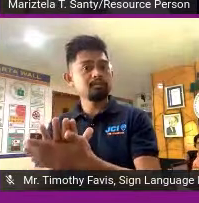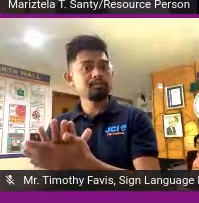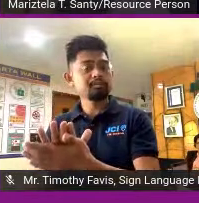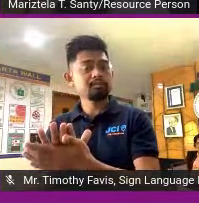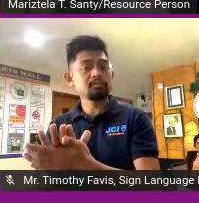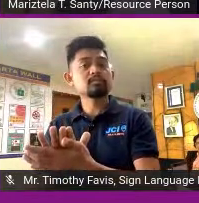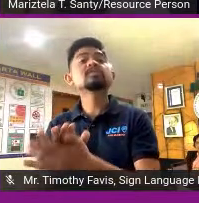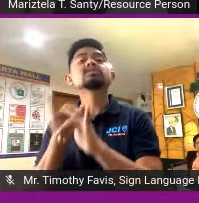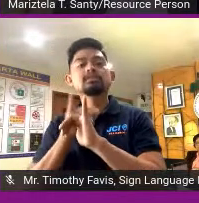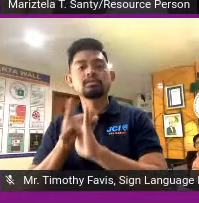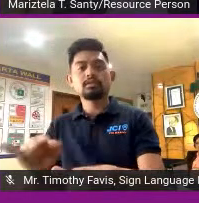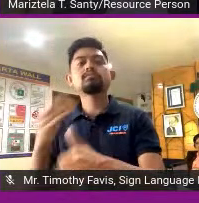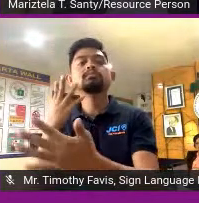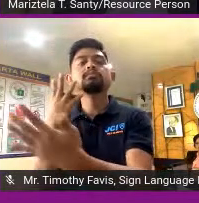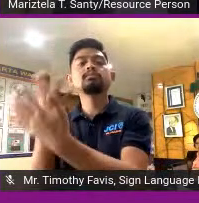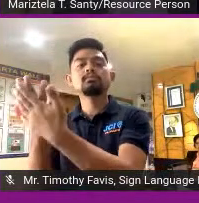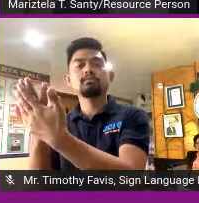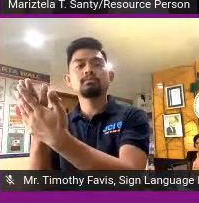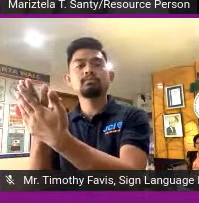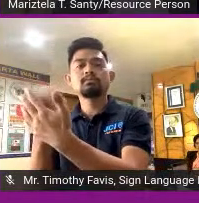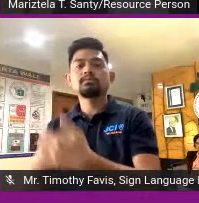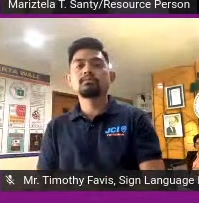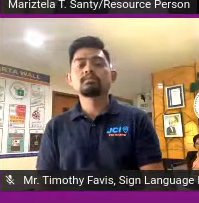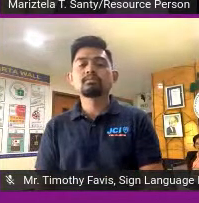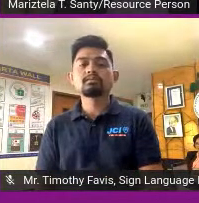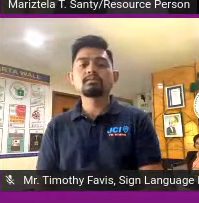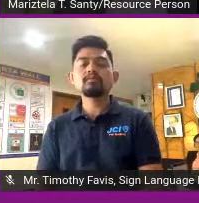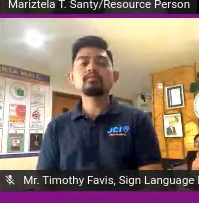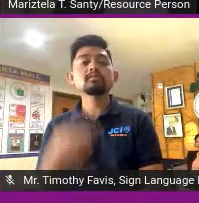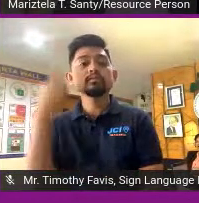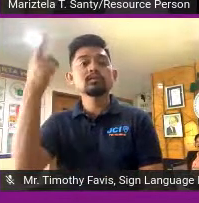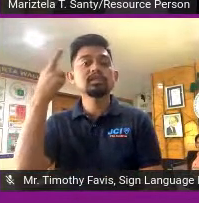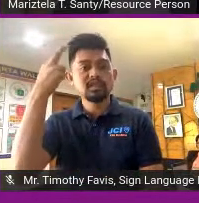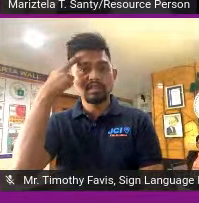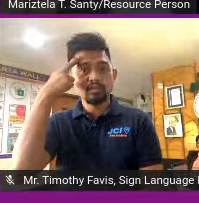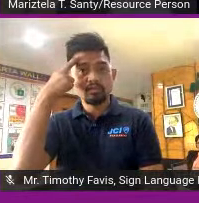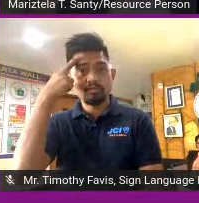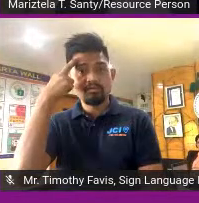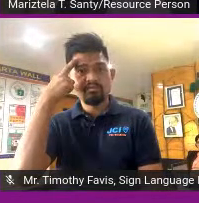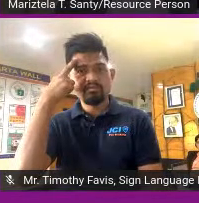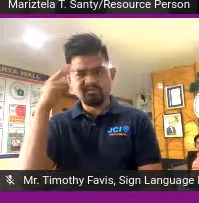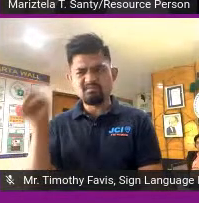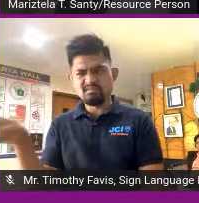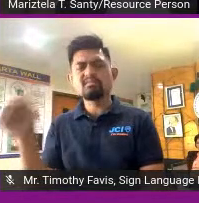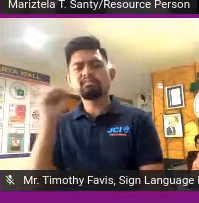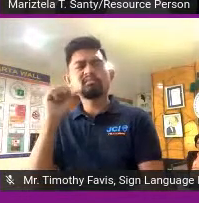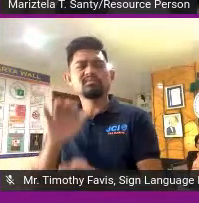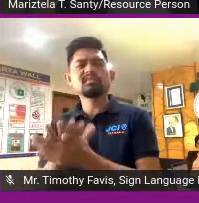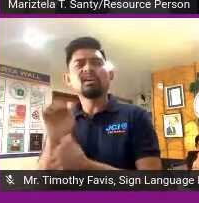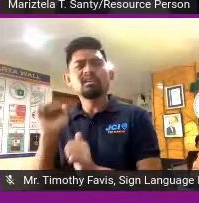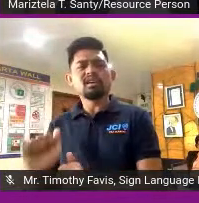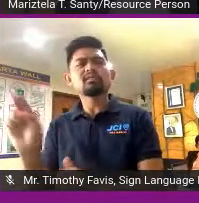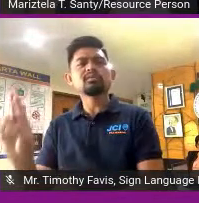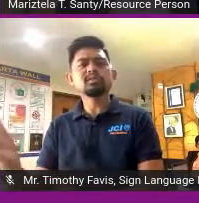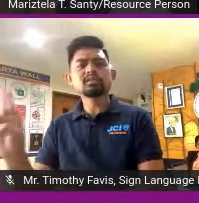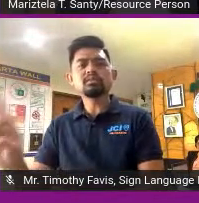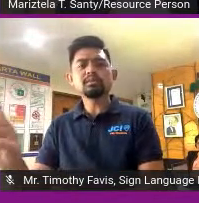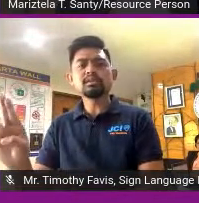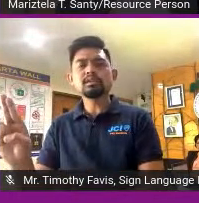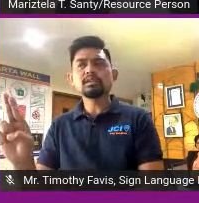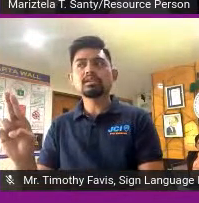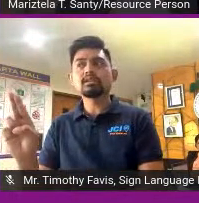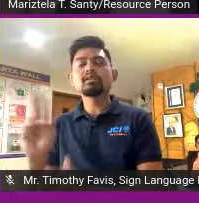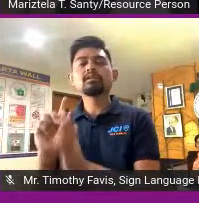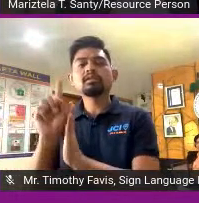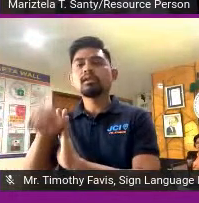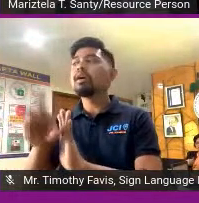it is not a reason. Ang sabi daw ang reason, asawa ko siya, pwede ko siyang gamitin sa lahat ng oras. It